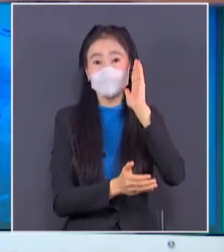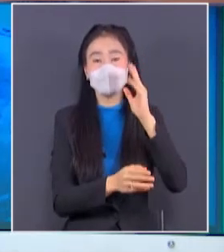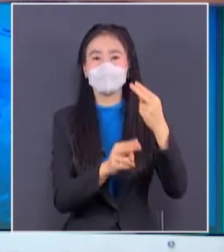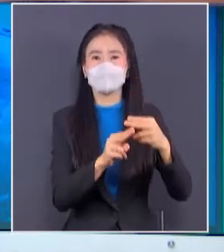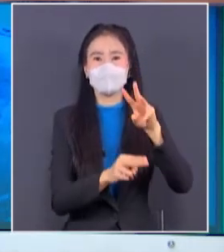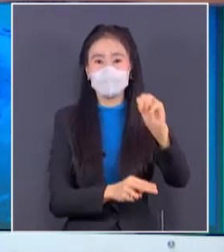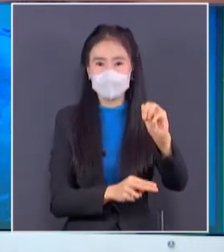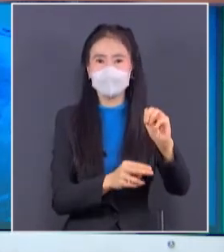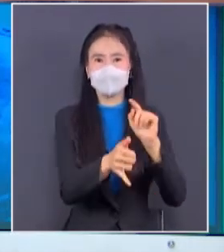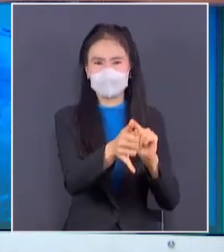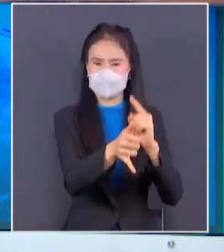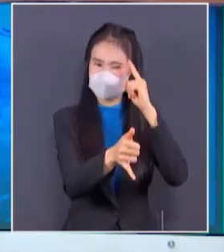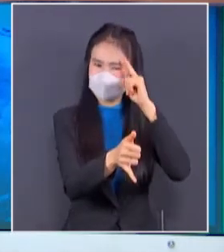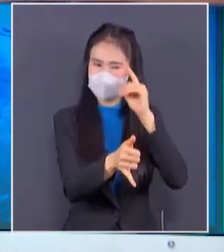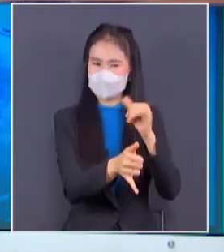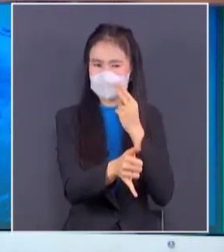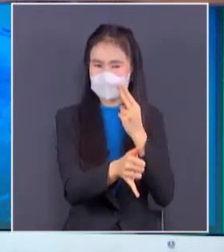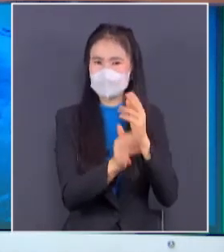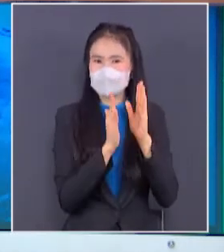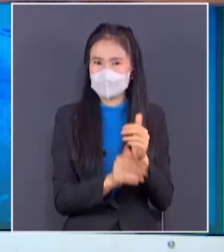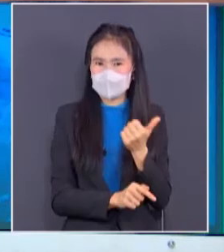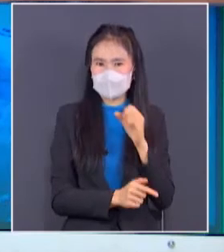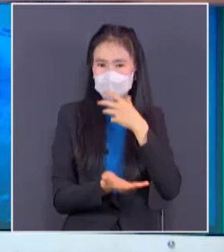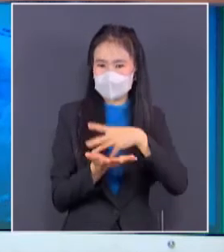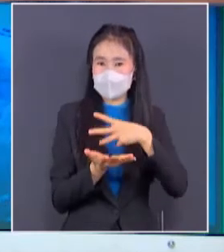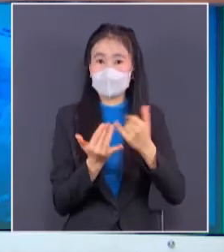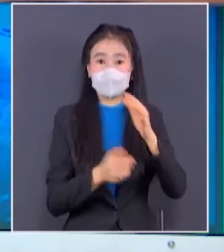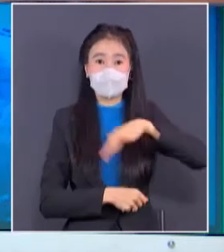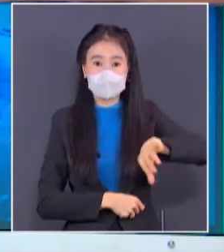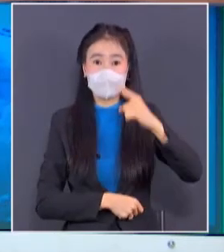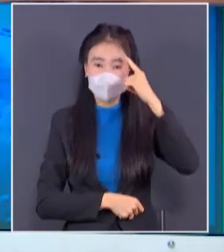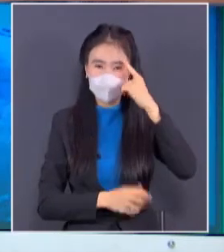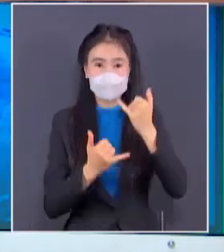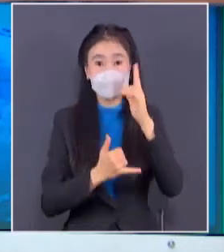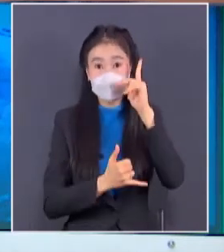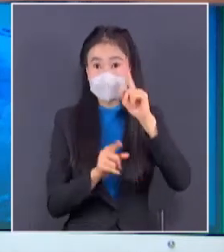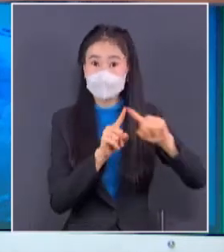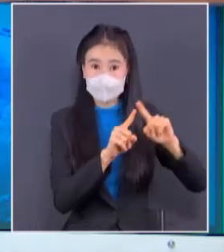าดพิงว่าคนนี้นี่แหละที่อยู่เบื้องหลังจะว่ายังไง หลายคนอยากทราบเรื่องนี้นะคะเดี๋ยวเราก็เดี๋ยวตามเรื่องนี้ให้ต่อค่ะคุณผู้ชม